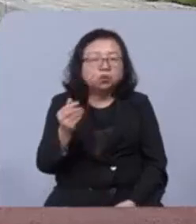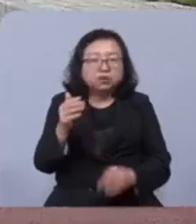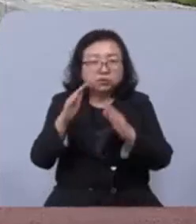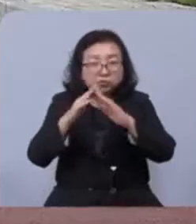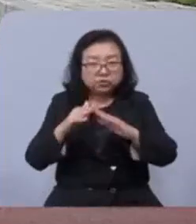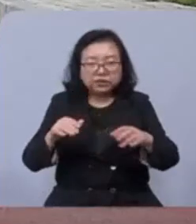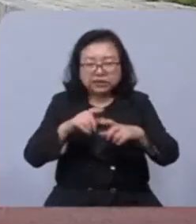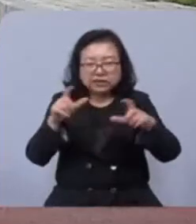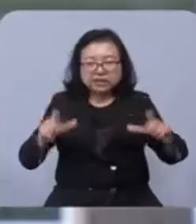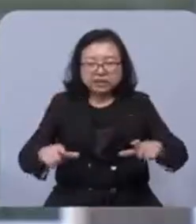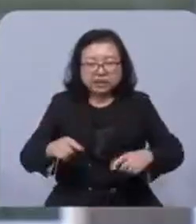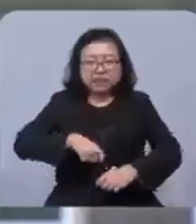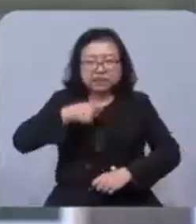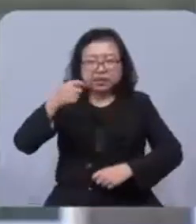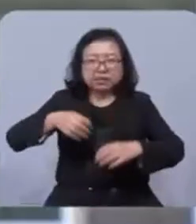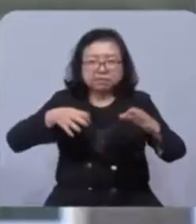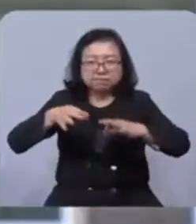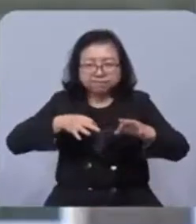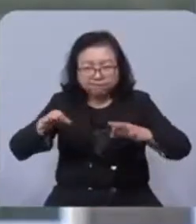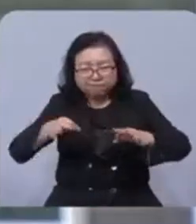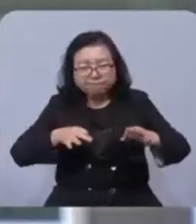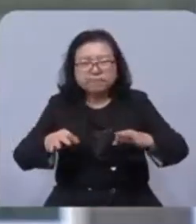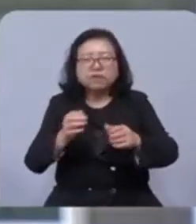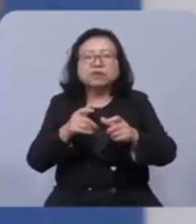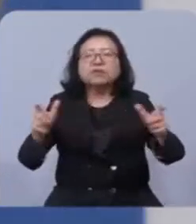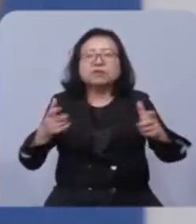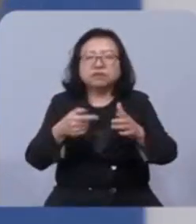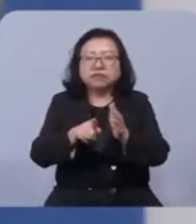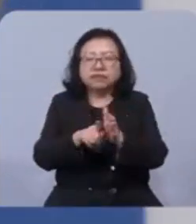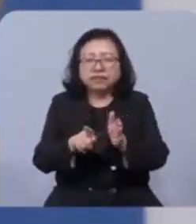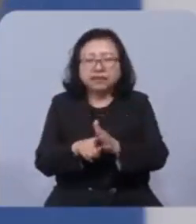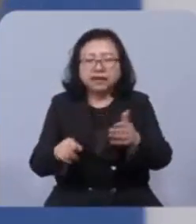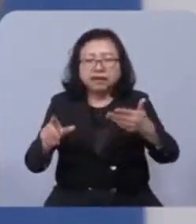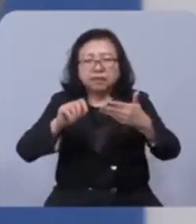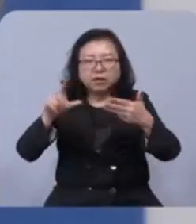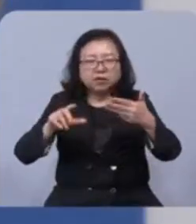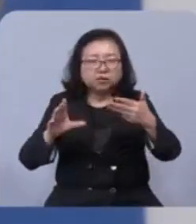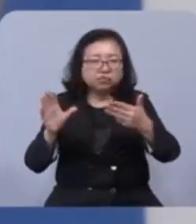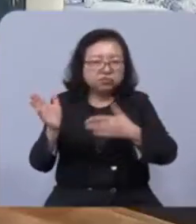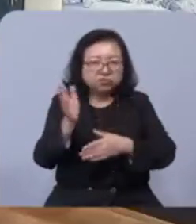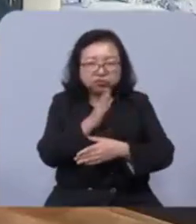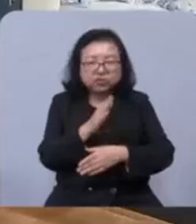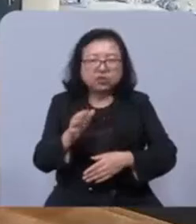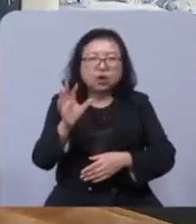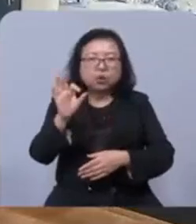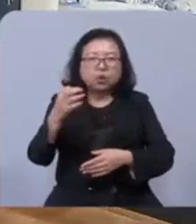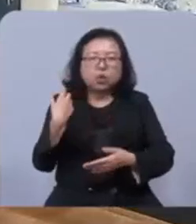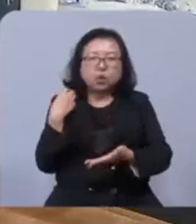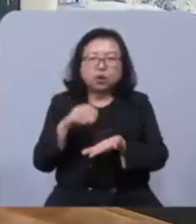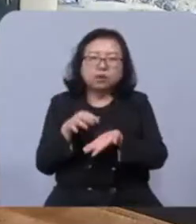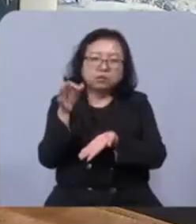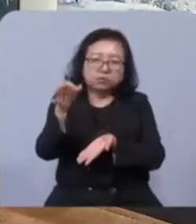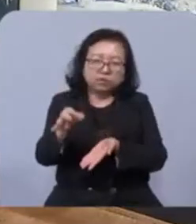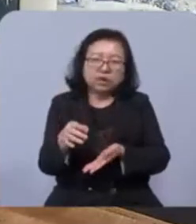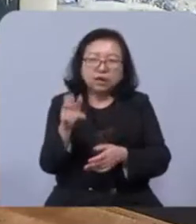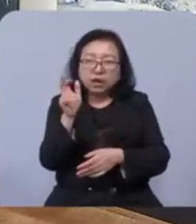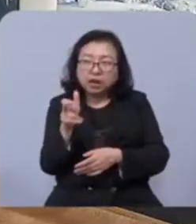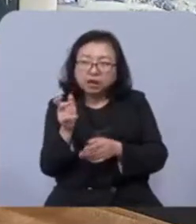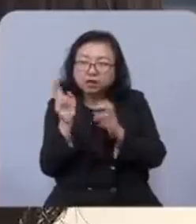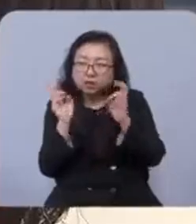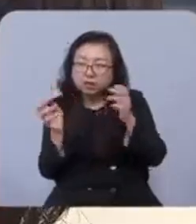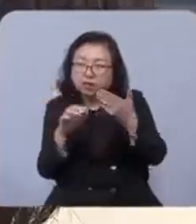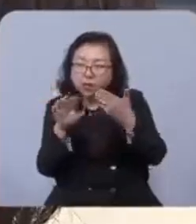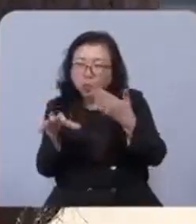지역 착한 가격 업소 활성화를 위해 다음 달부터 이용객에게 환급 혜택을 제공합니다 옥천군은 카드사 아홉 곳가